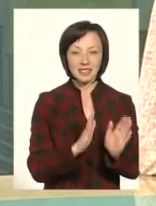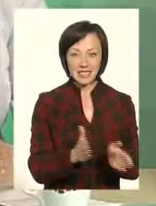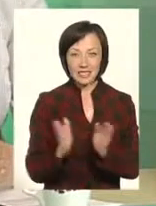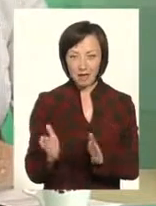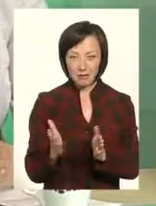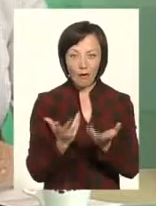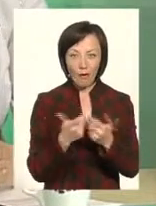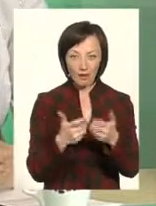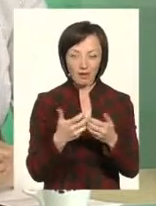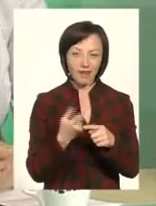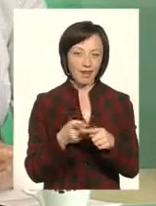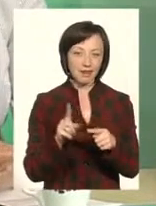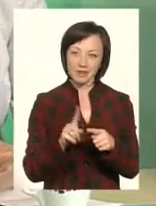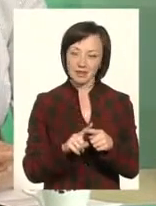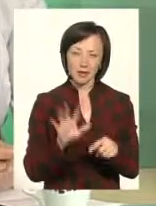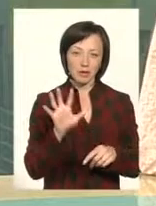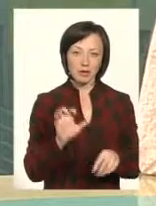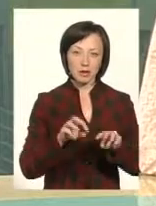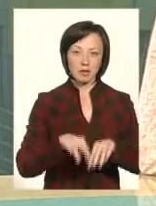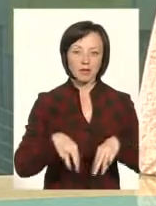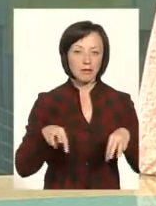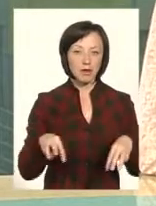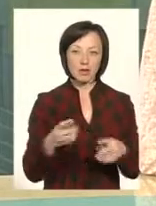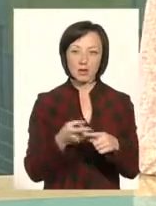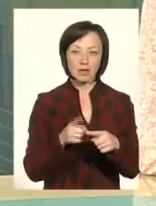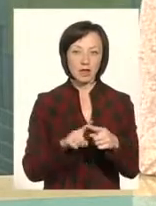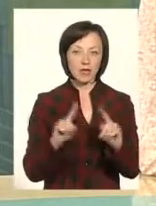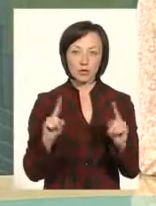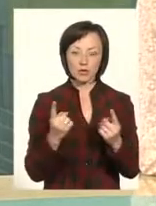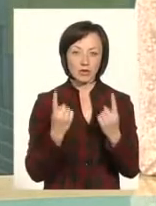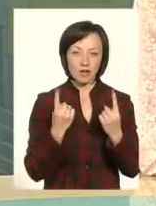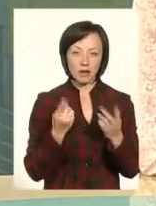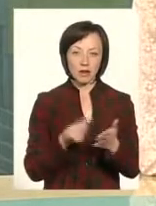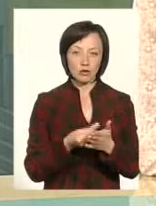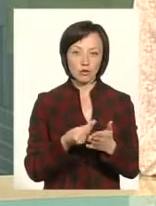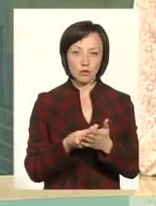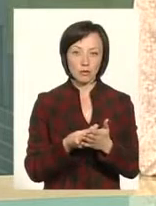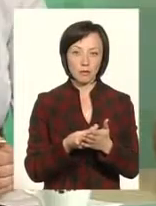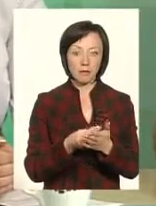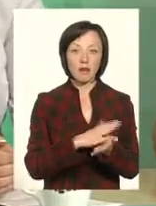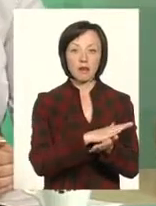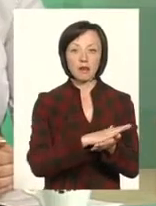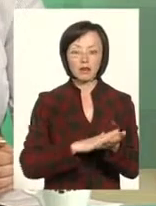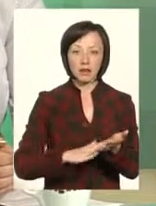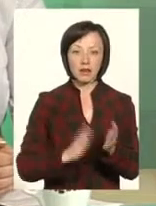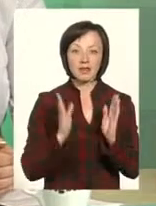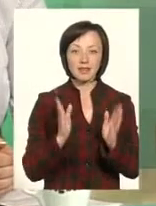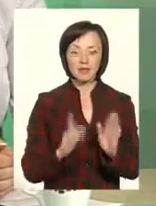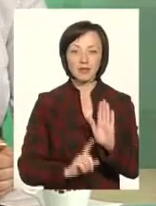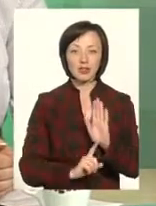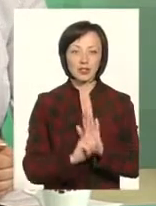і це і так само 500 мільйонів, це не дуже велика сума. Ну, ми йдемо далі, я тільки почав,